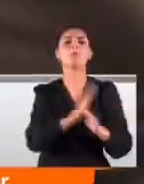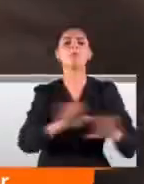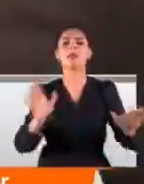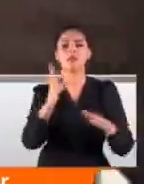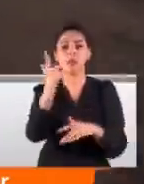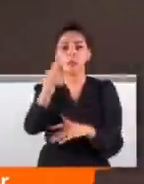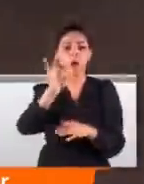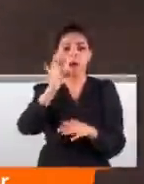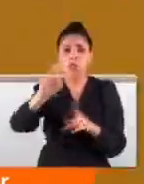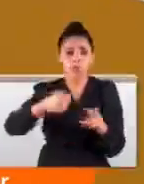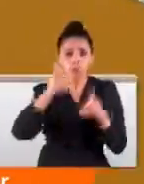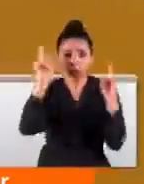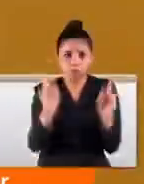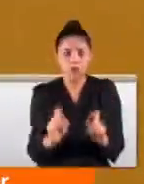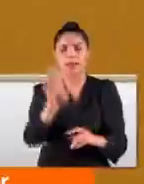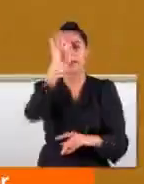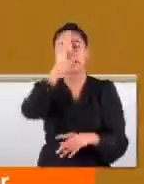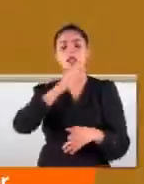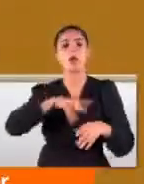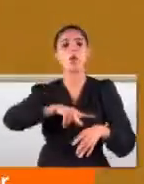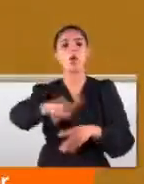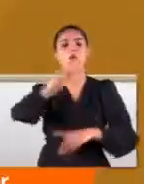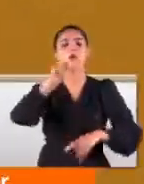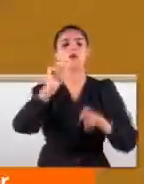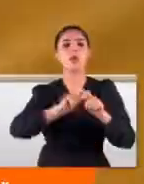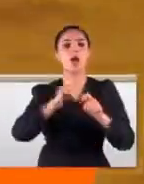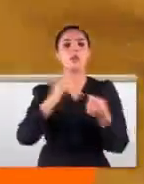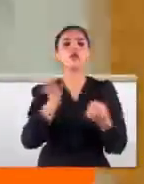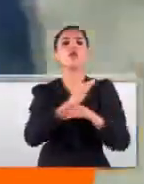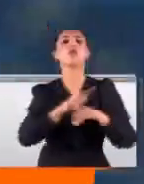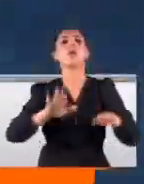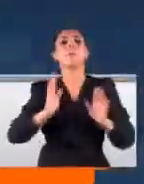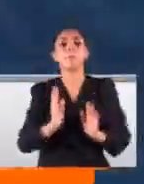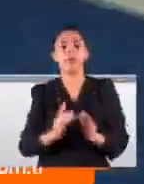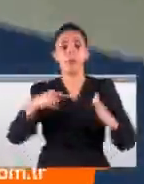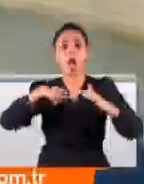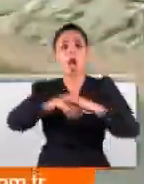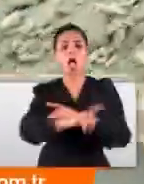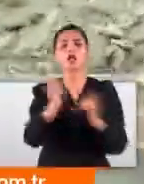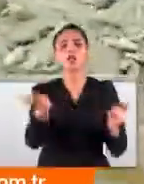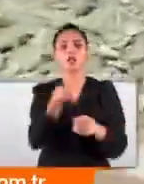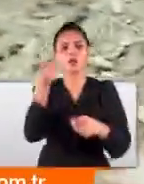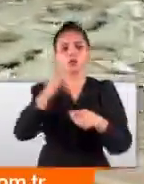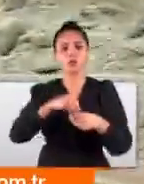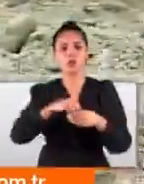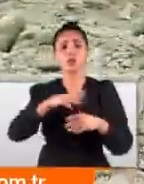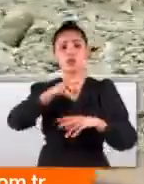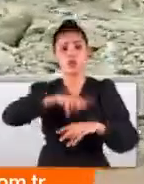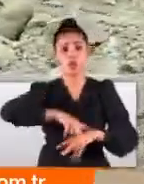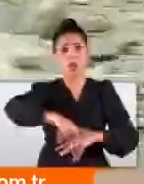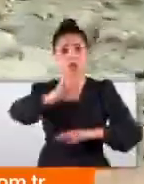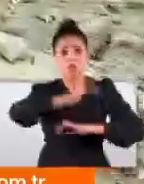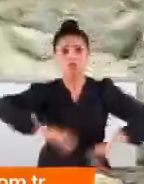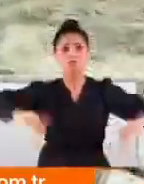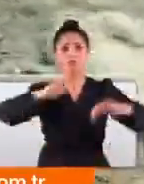mı çıkarıyorlar, ne çıkarıyorlar yani? İstanbul'un yol çalışmaları bir türlü bitmek bilmiyor. Altyapı çalışması için yollar kazılıyor,